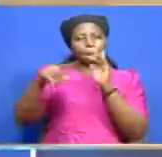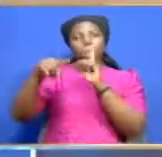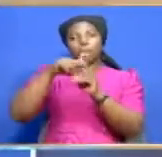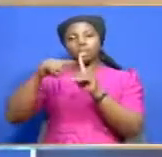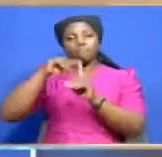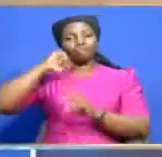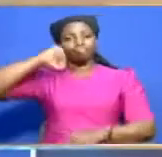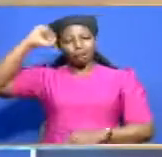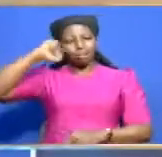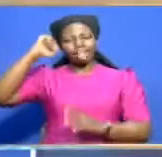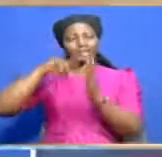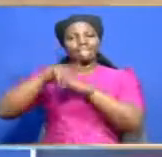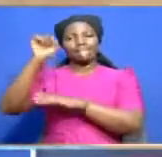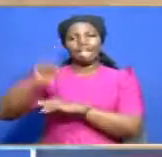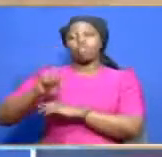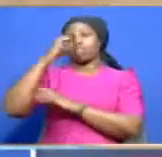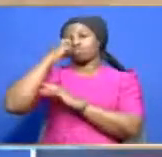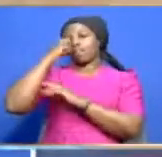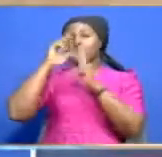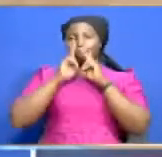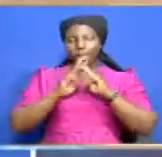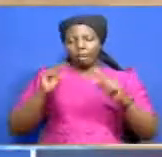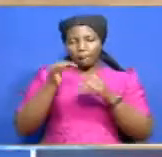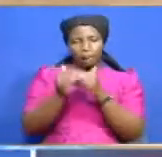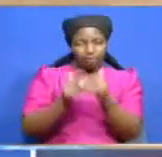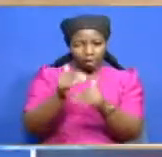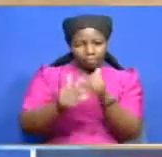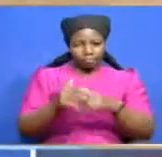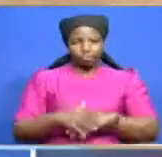momentum in the South Sudan peace process.